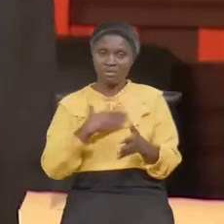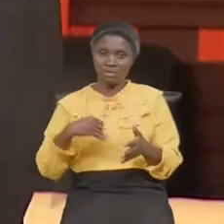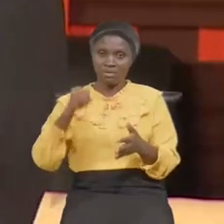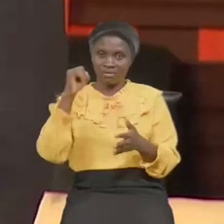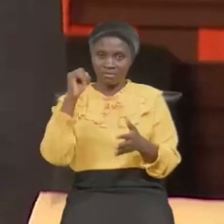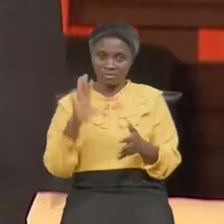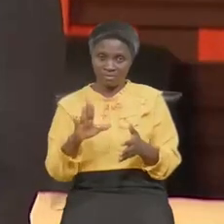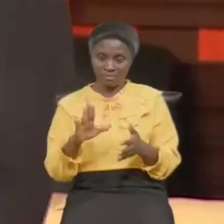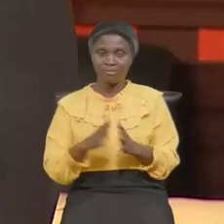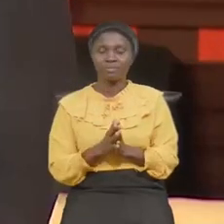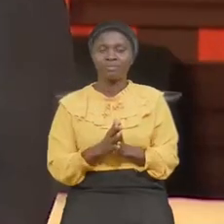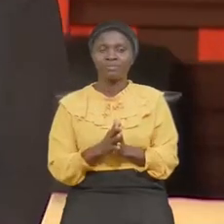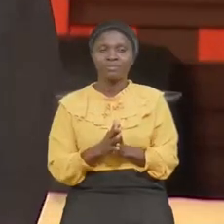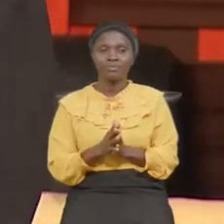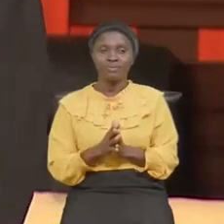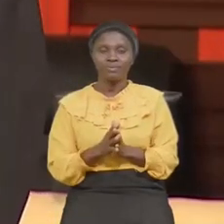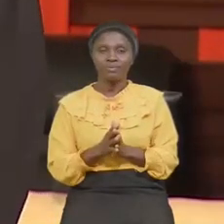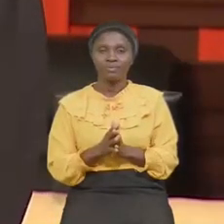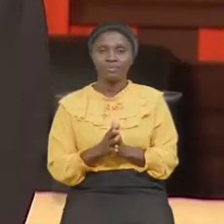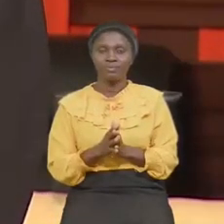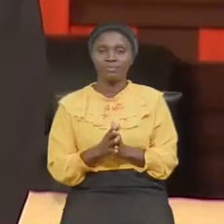3, 4 et 5.